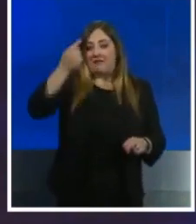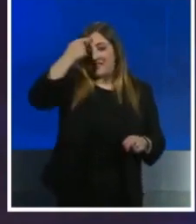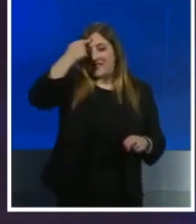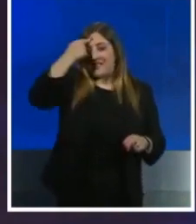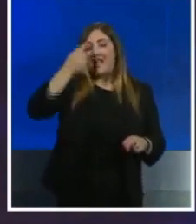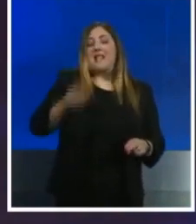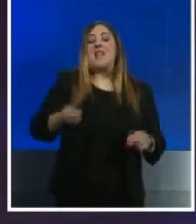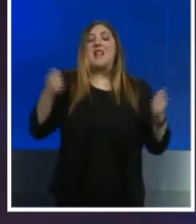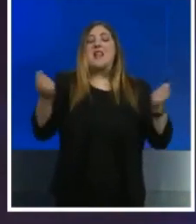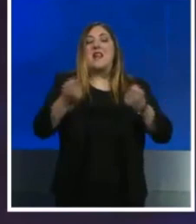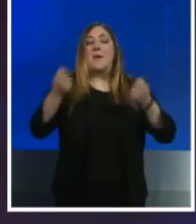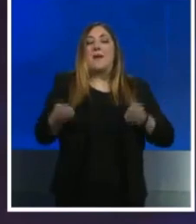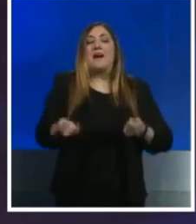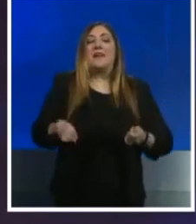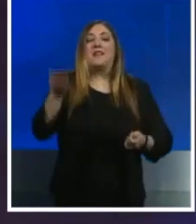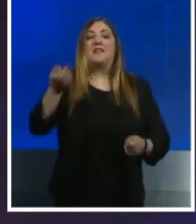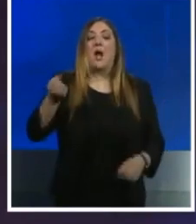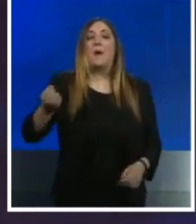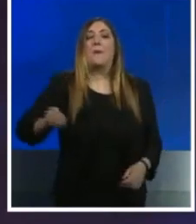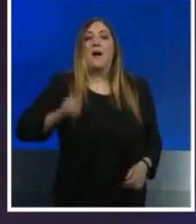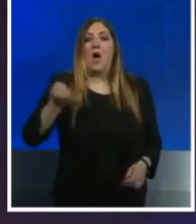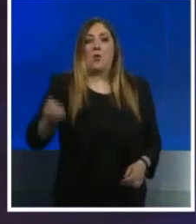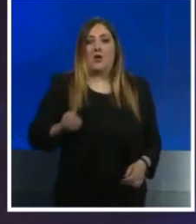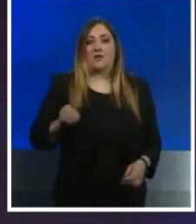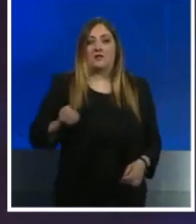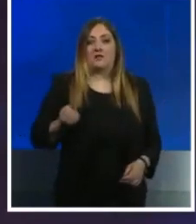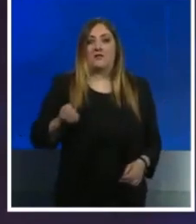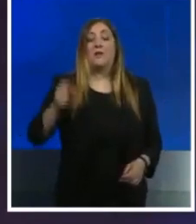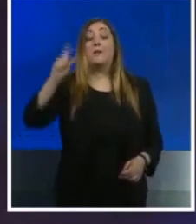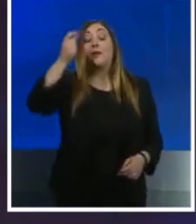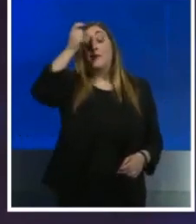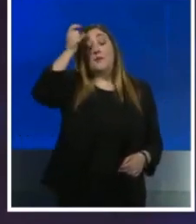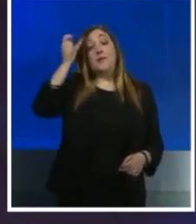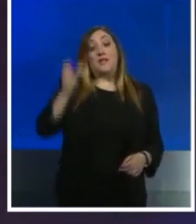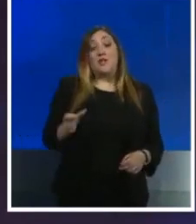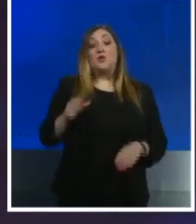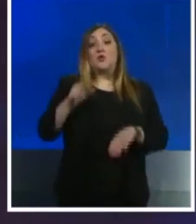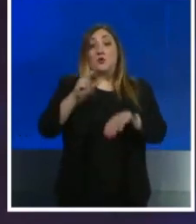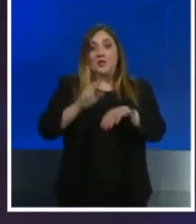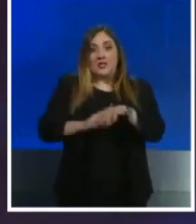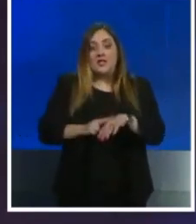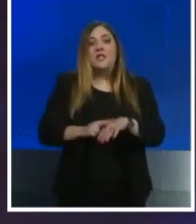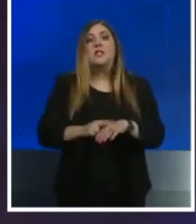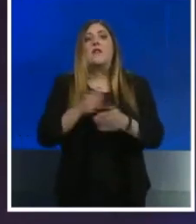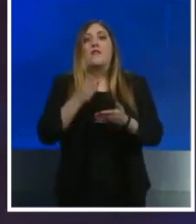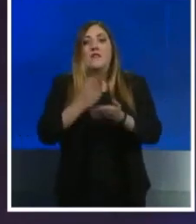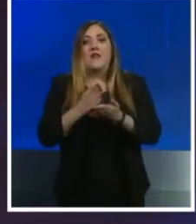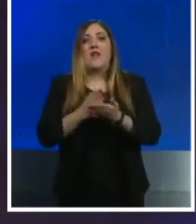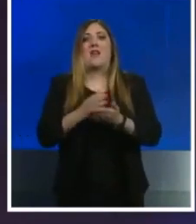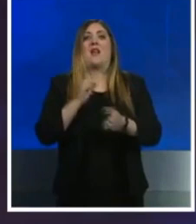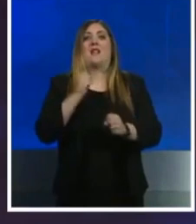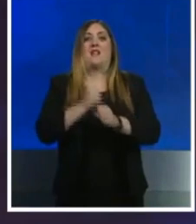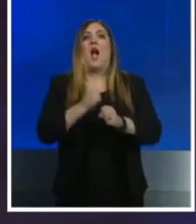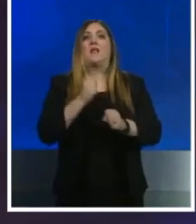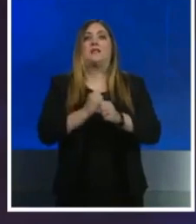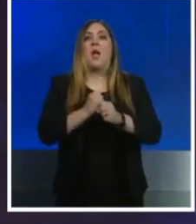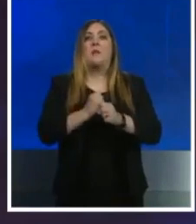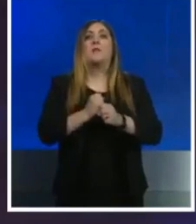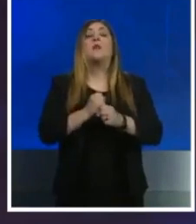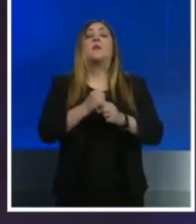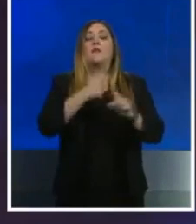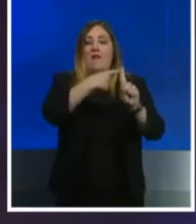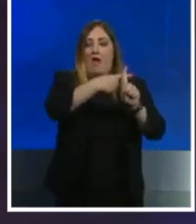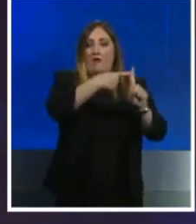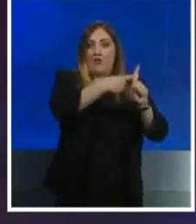Ekk il-Primministru jkun jistaj jagġixi fil-veru interess tal-pajis.